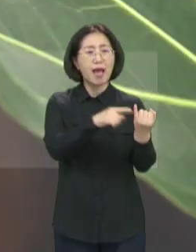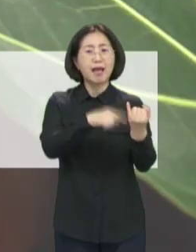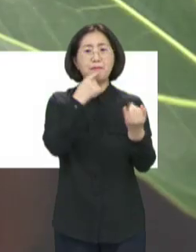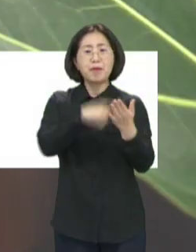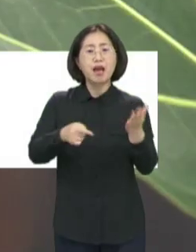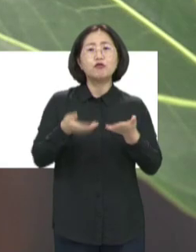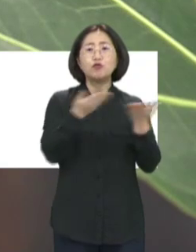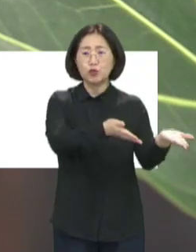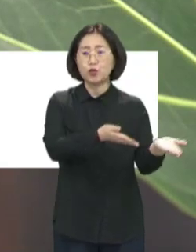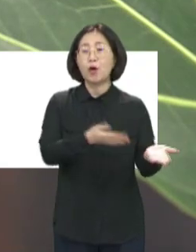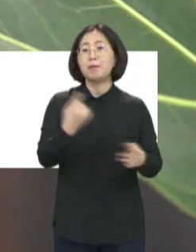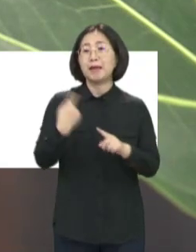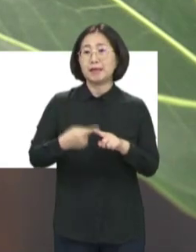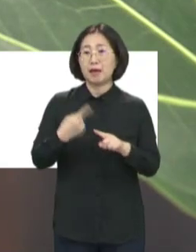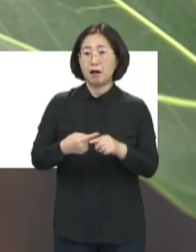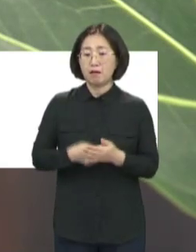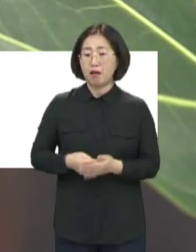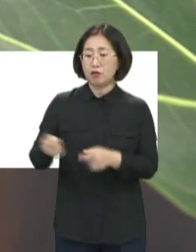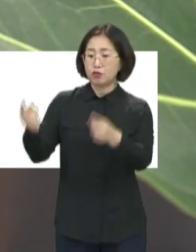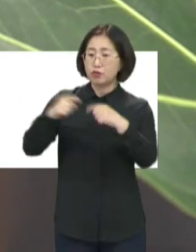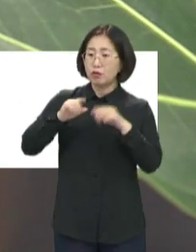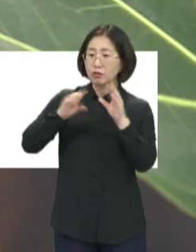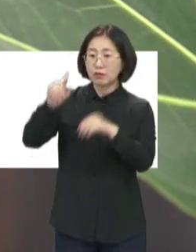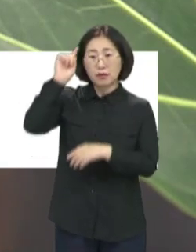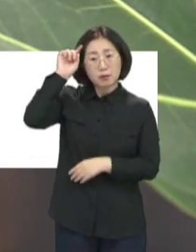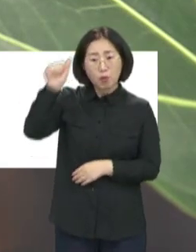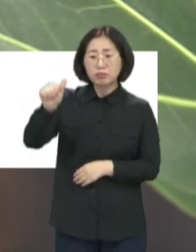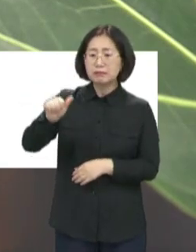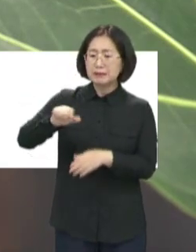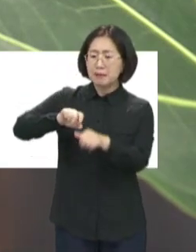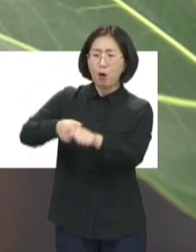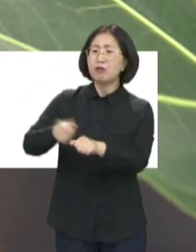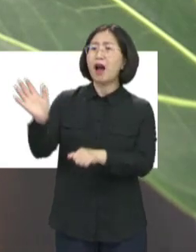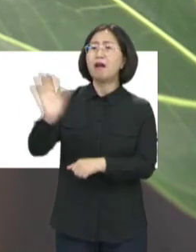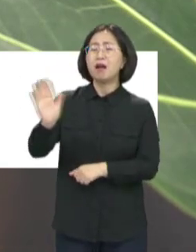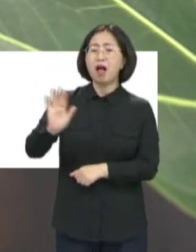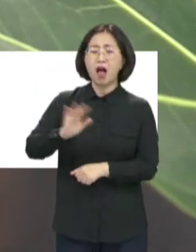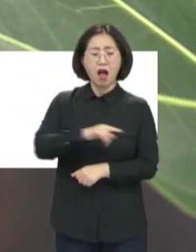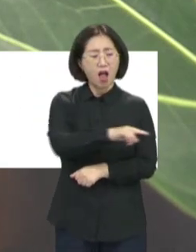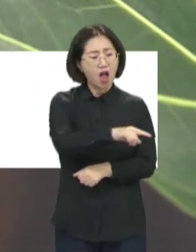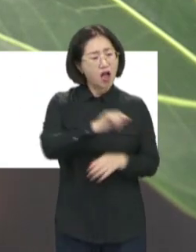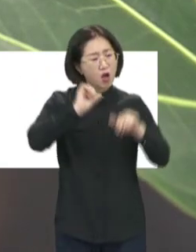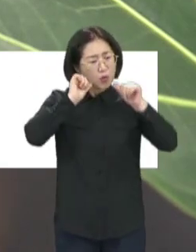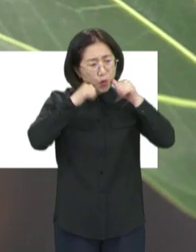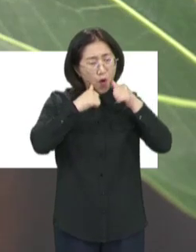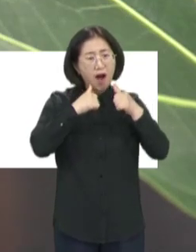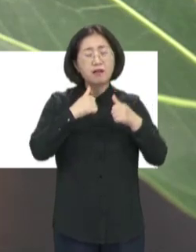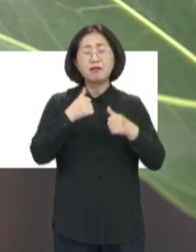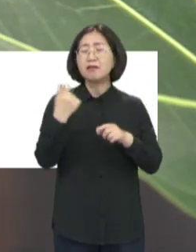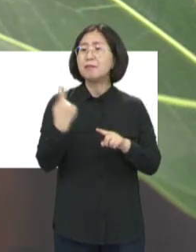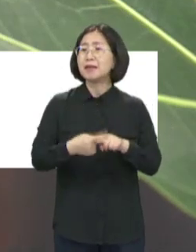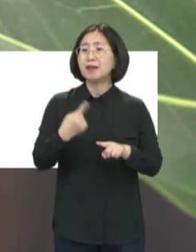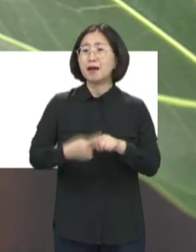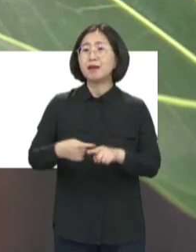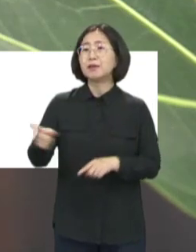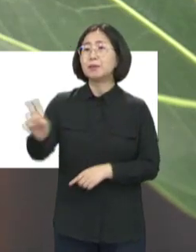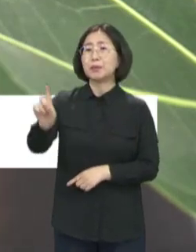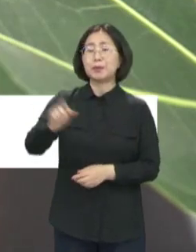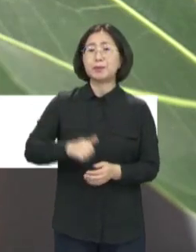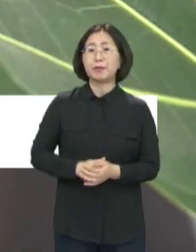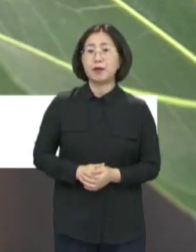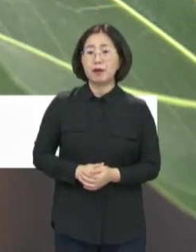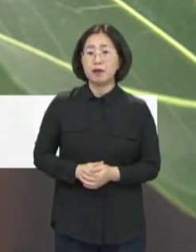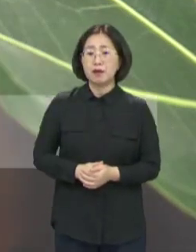정지 15일은 징계도 아니고 그냥 거의 피해자를 조롱하는 수준이라고밖에 저는 생각이 되지 않습니다.